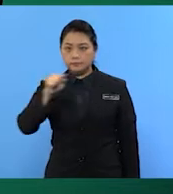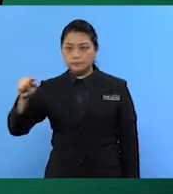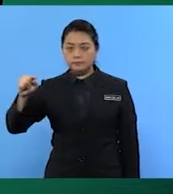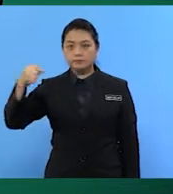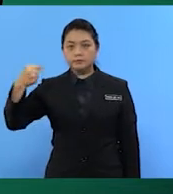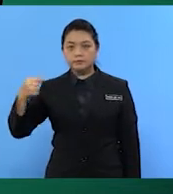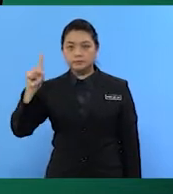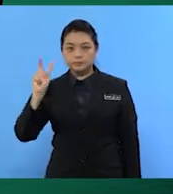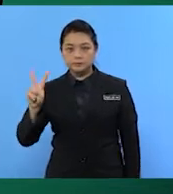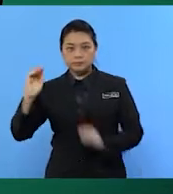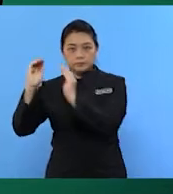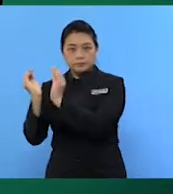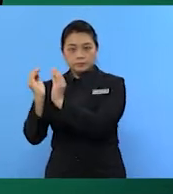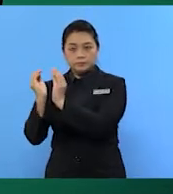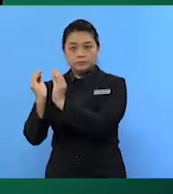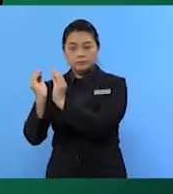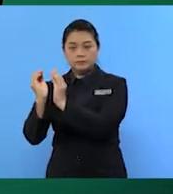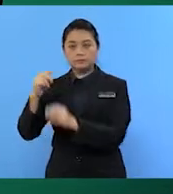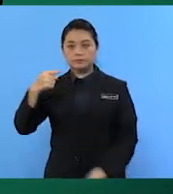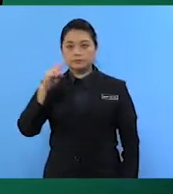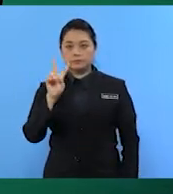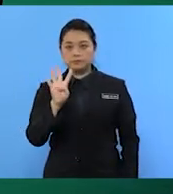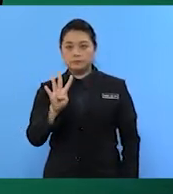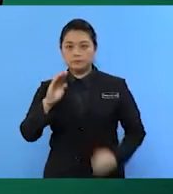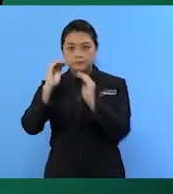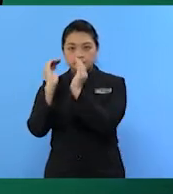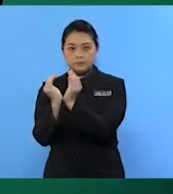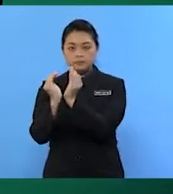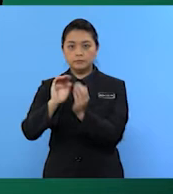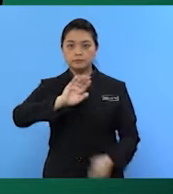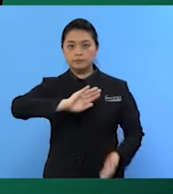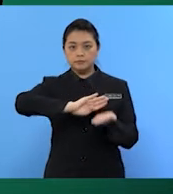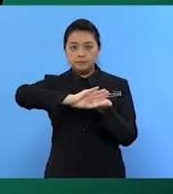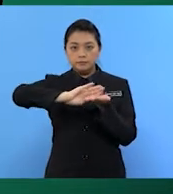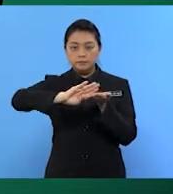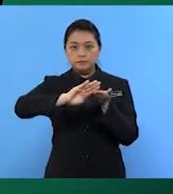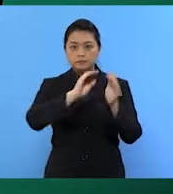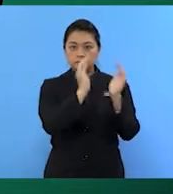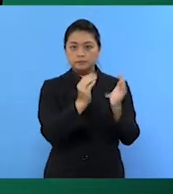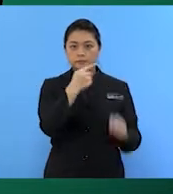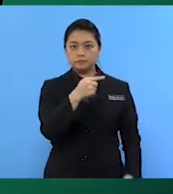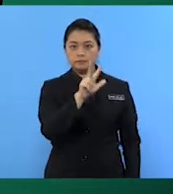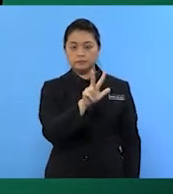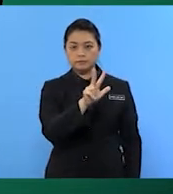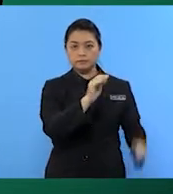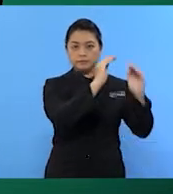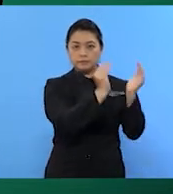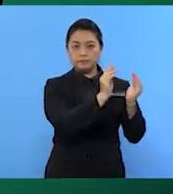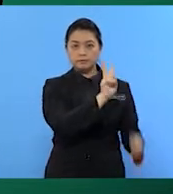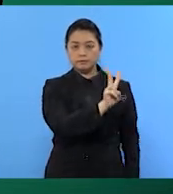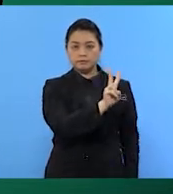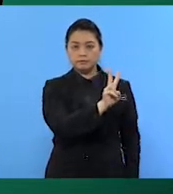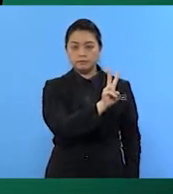1/-2 darab 4 tolak negatif 3 darab 2